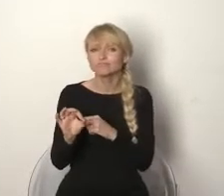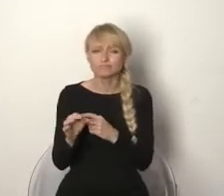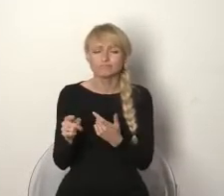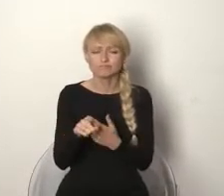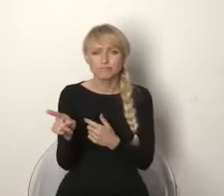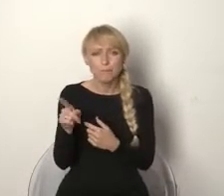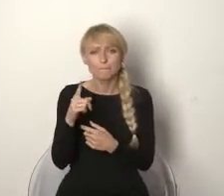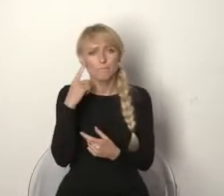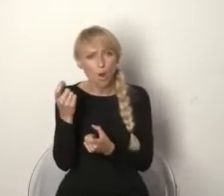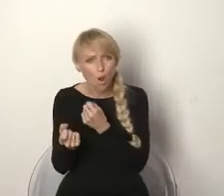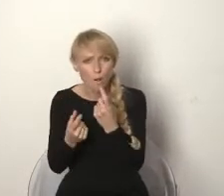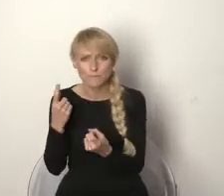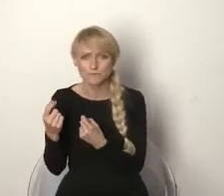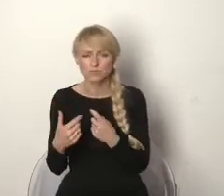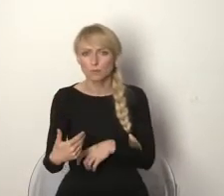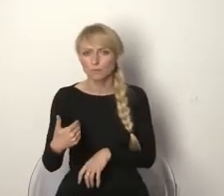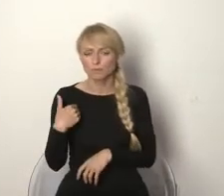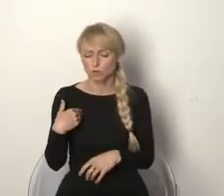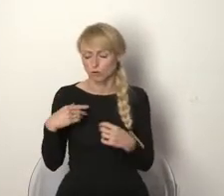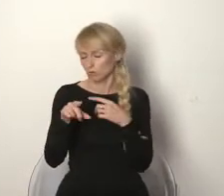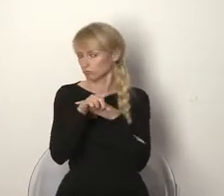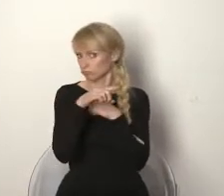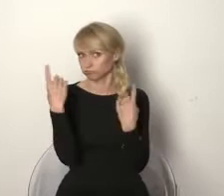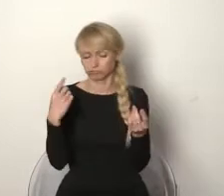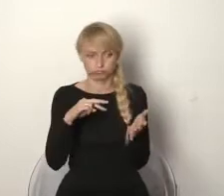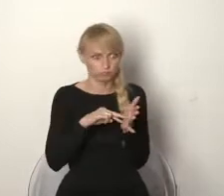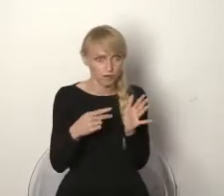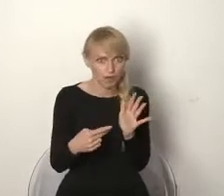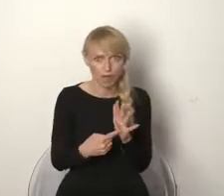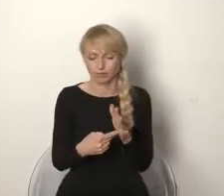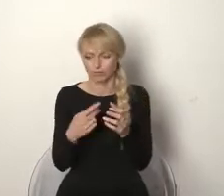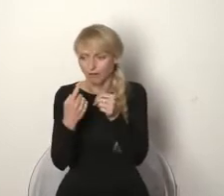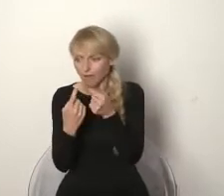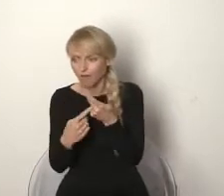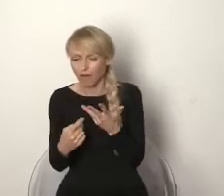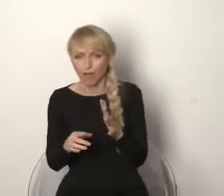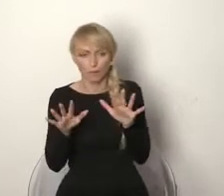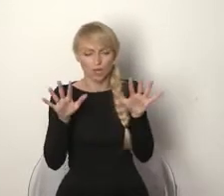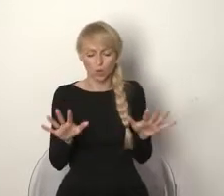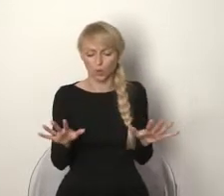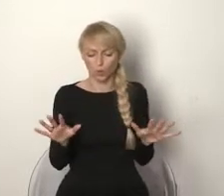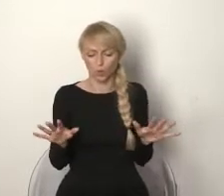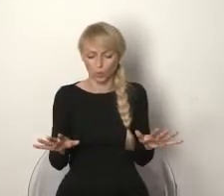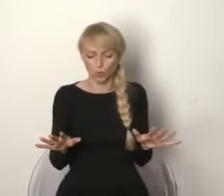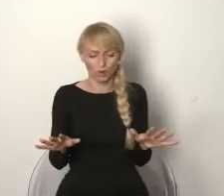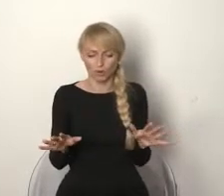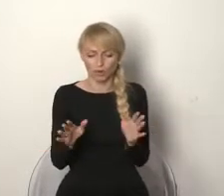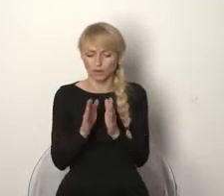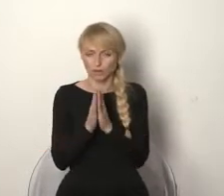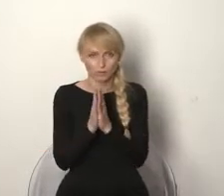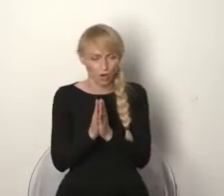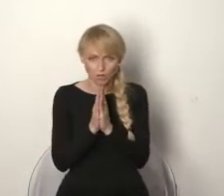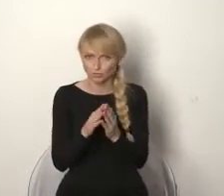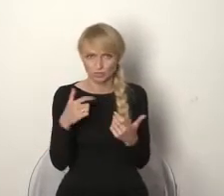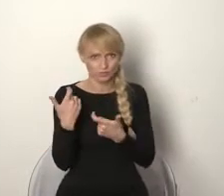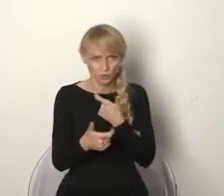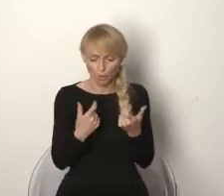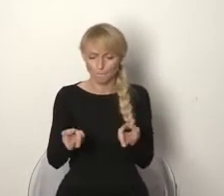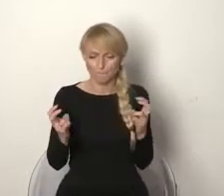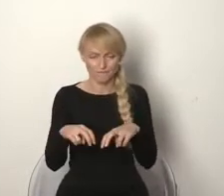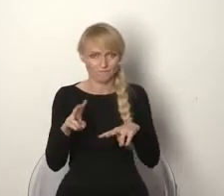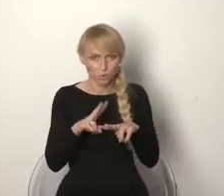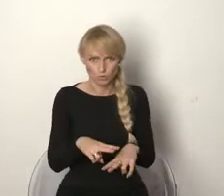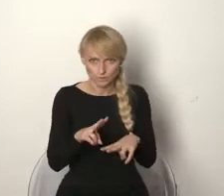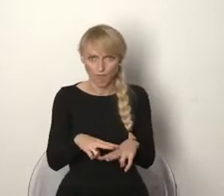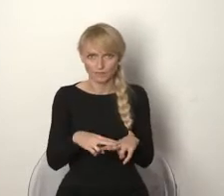pewnym momencie tych inicjatyw było już tak dużo, że zapadła decyzja, dobrze, zróbmy już fundację, powołajmy fundację, żeby troszeczkę tą działalność